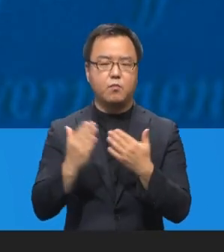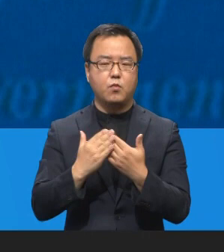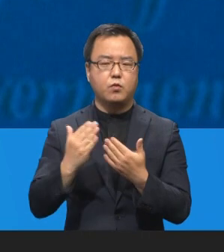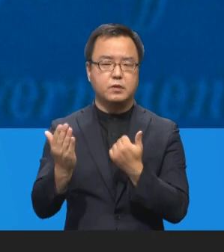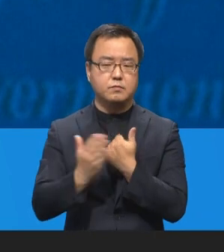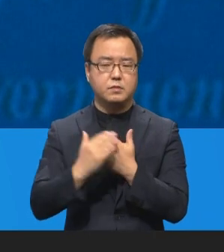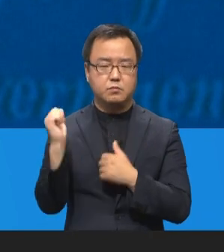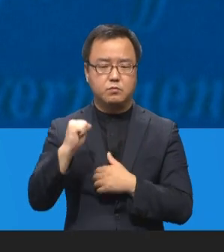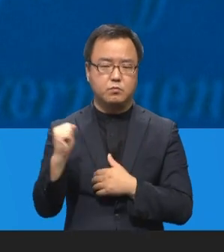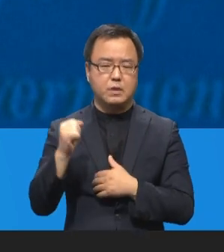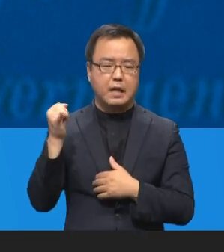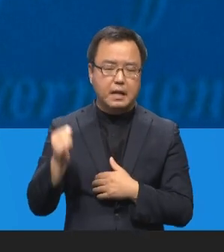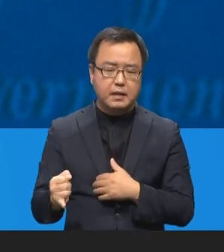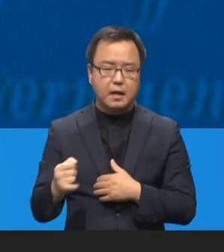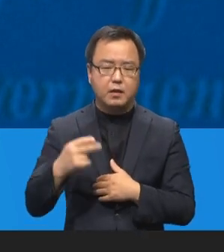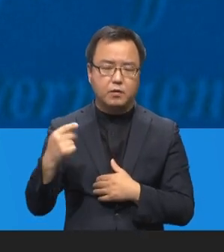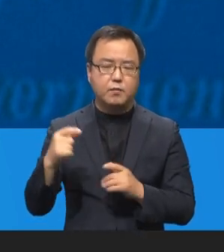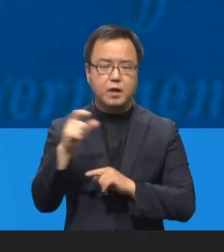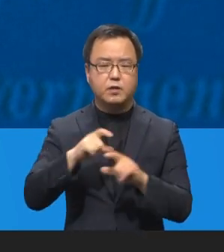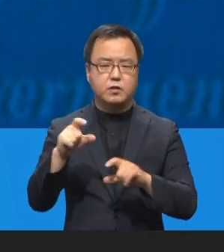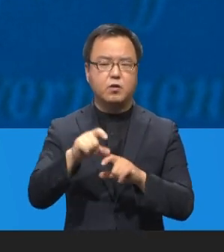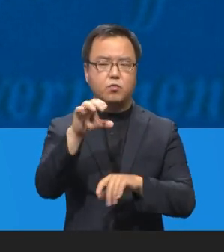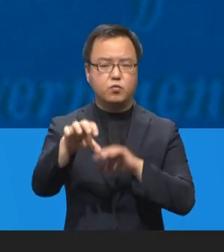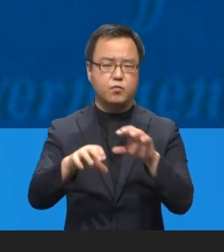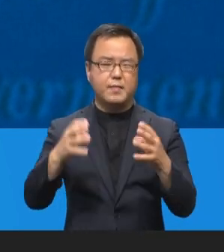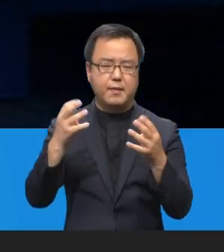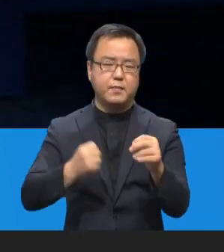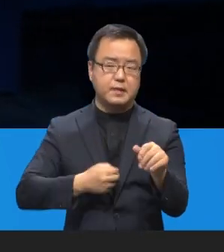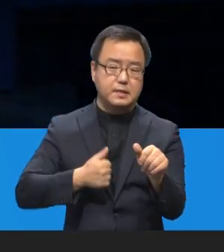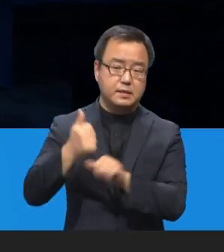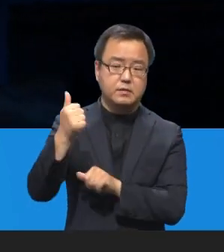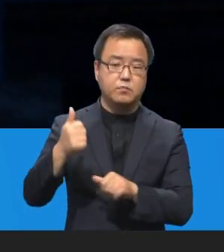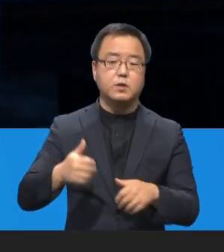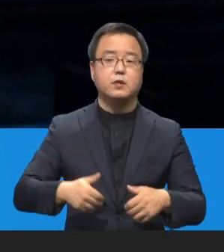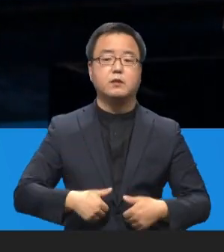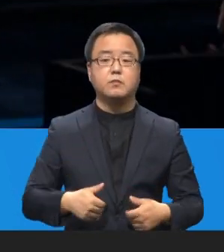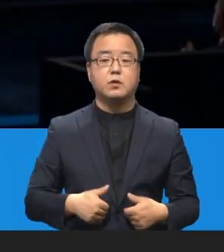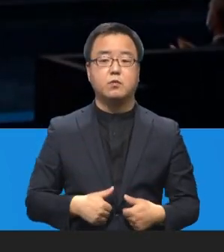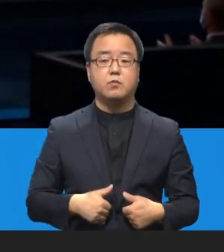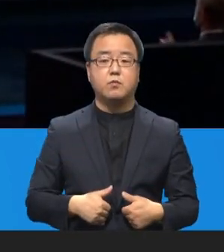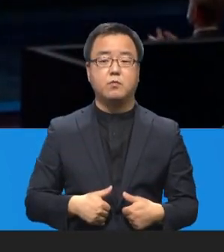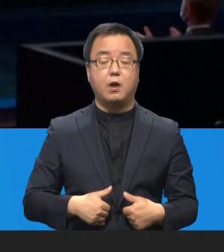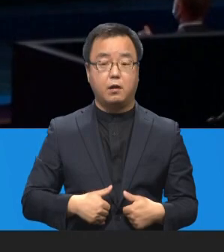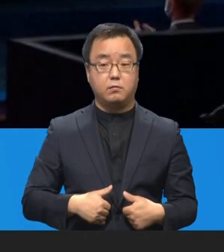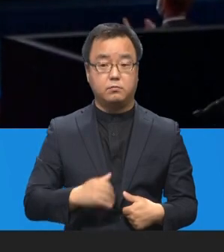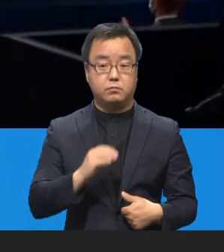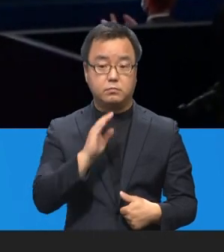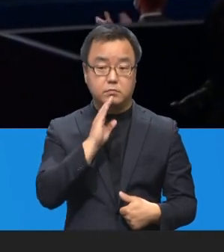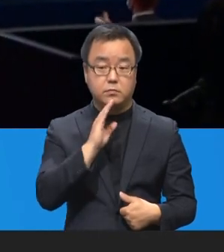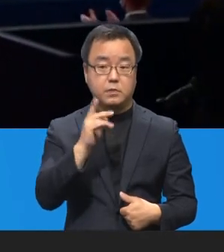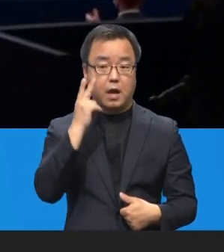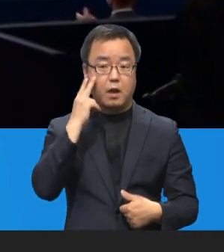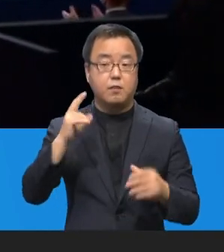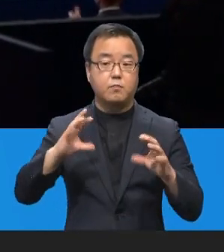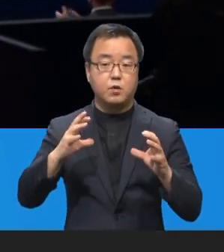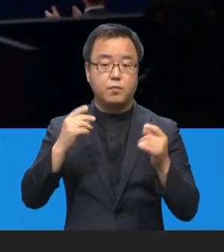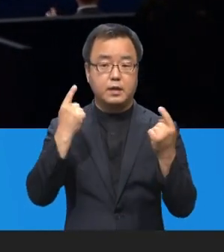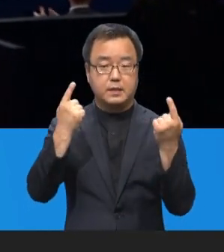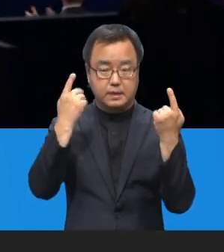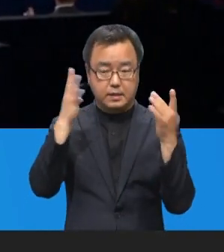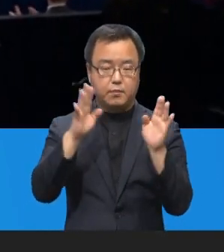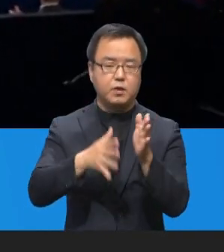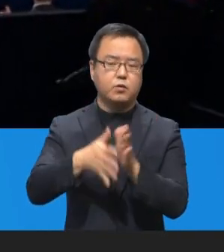낮더라도 더 많은 지역에서 이겨야 최종 승리를 할 수가 있는 건데요. 그런데 미국에 특히 대학 도시들이